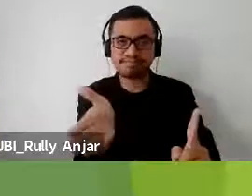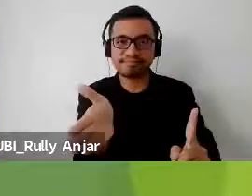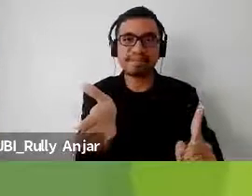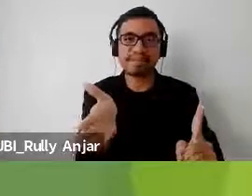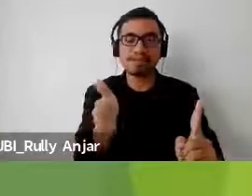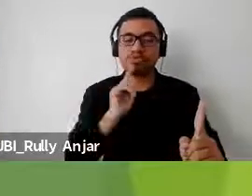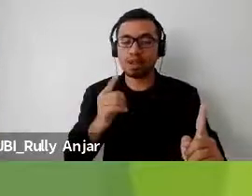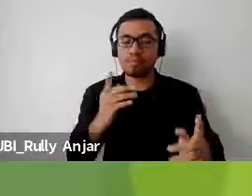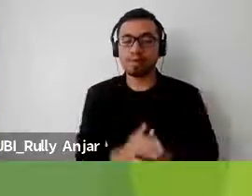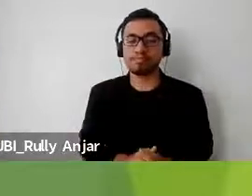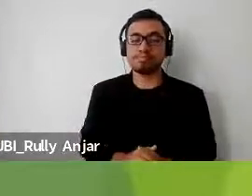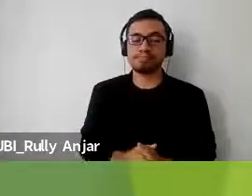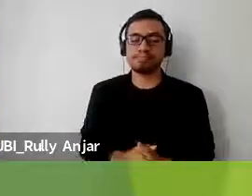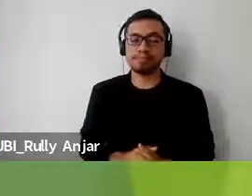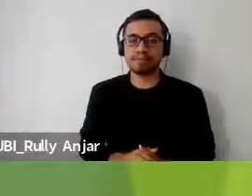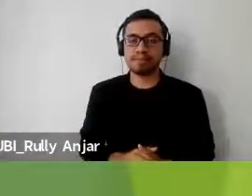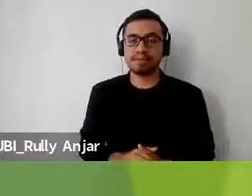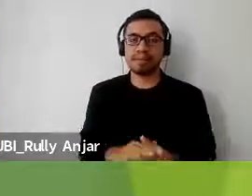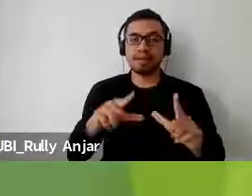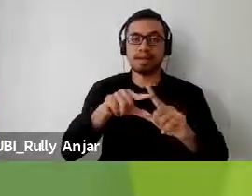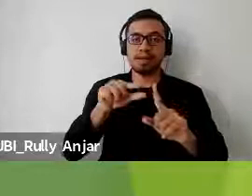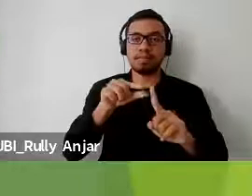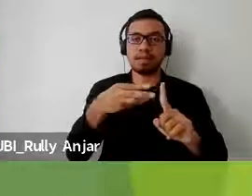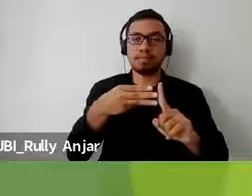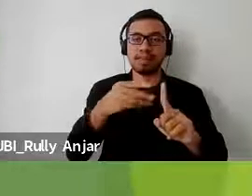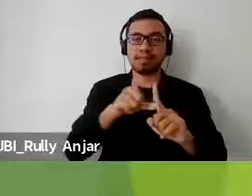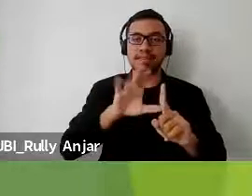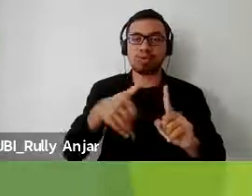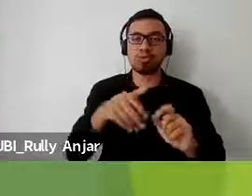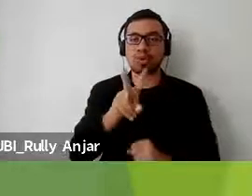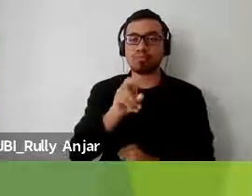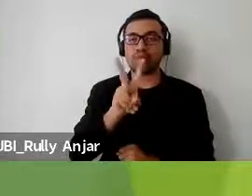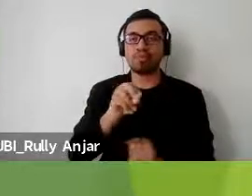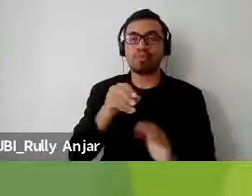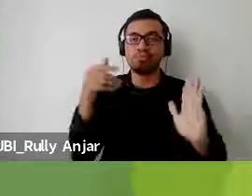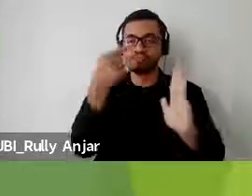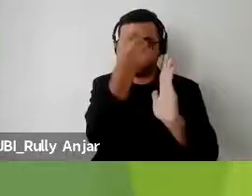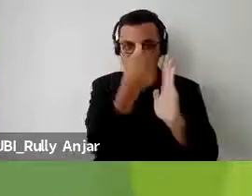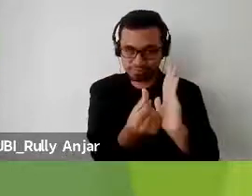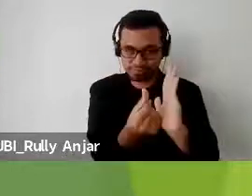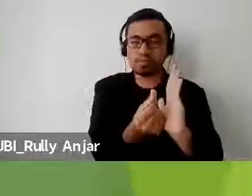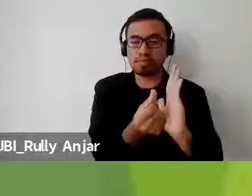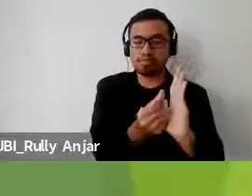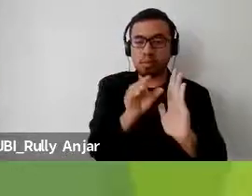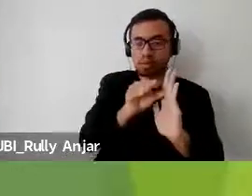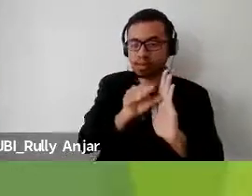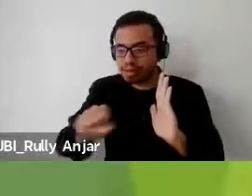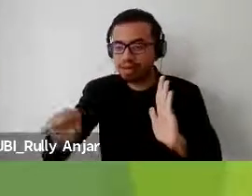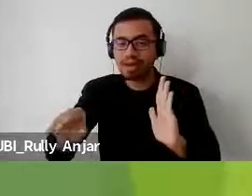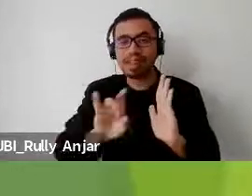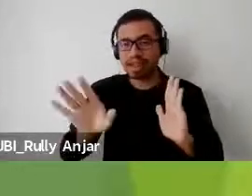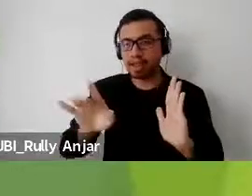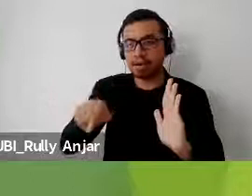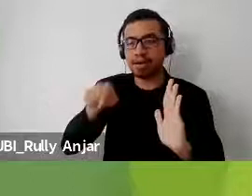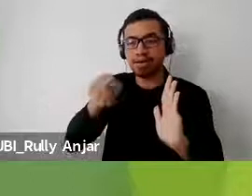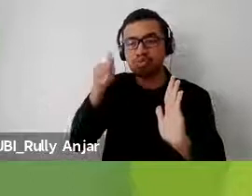percepatan perubahan penjabaran APBD DIY 2020 dengan melakukan pencermatan dan identifikasi terhadap kegiatan-kegiatan